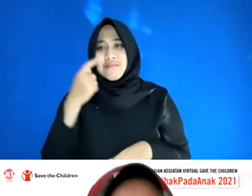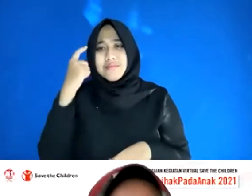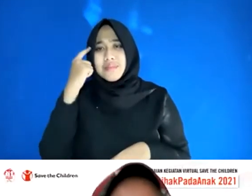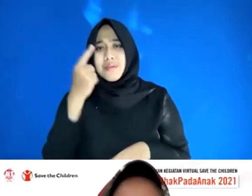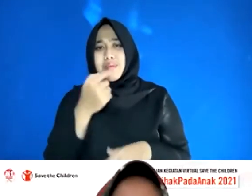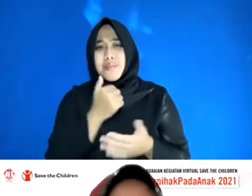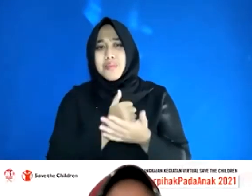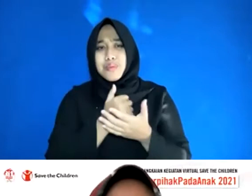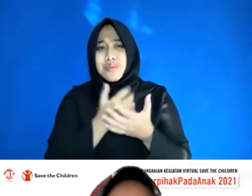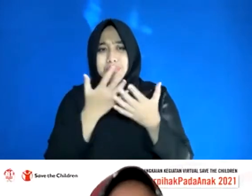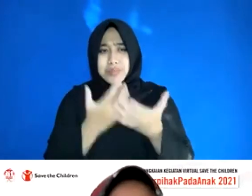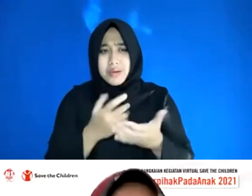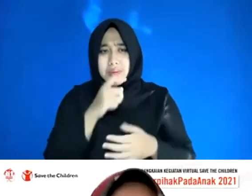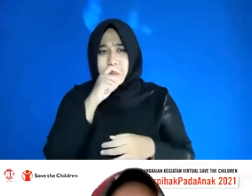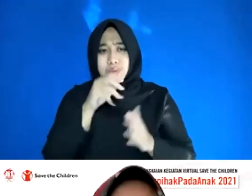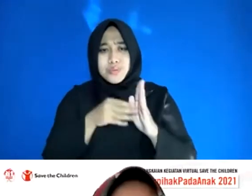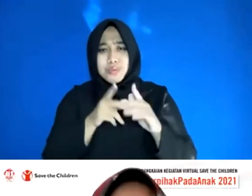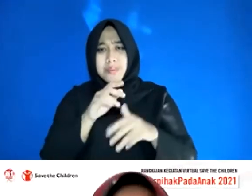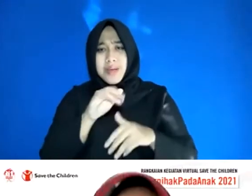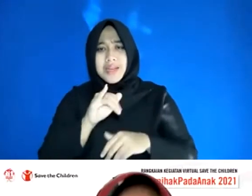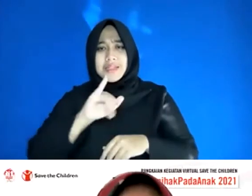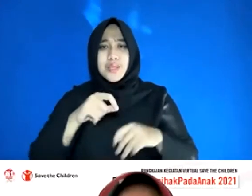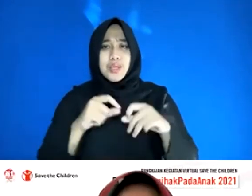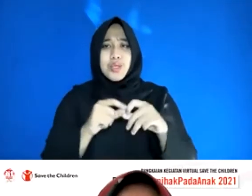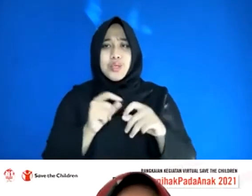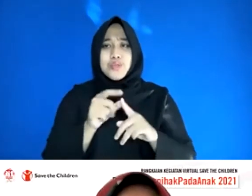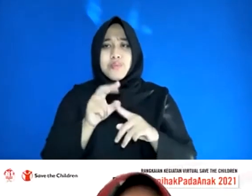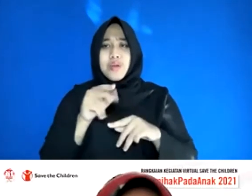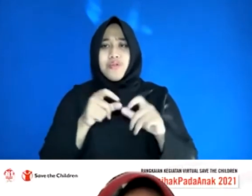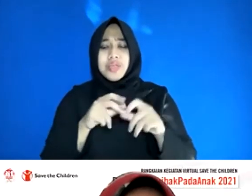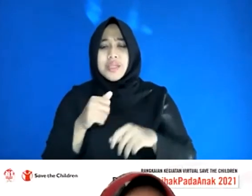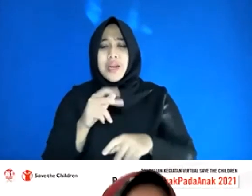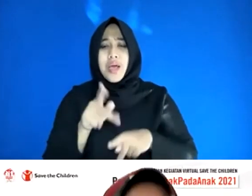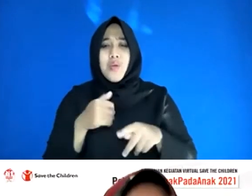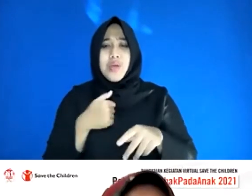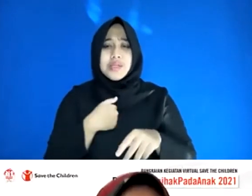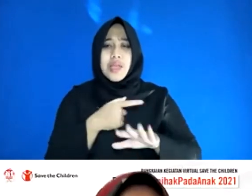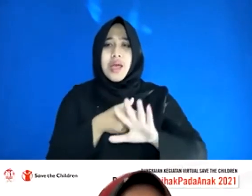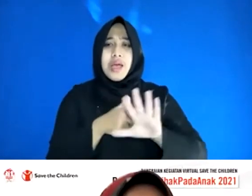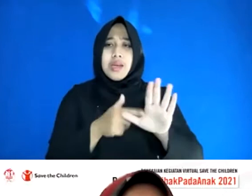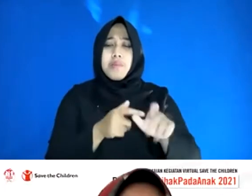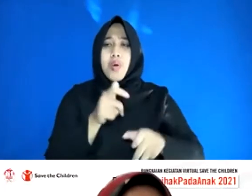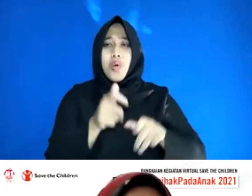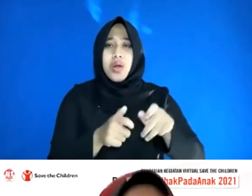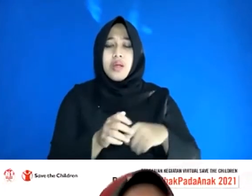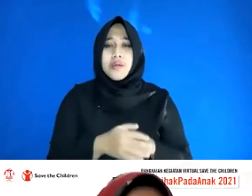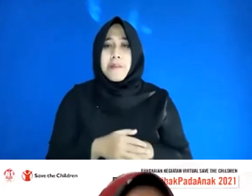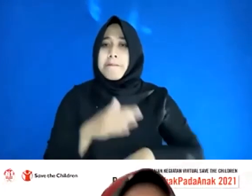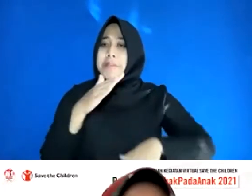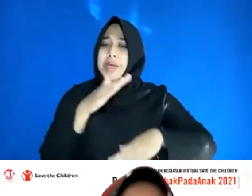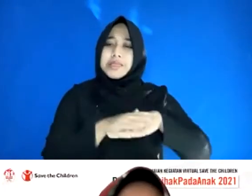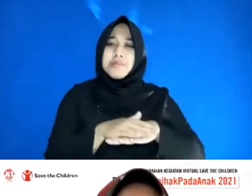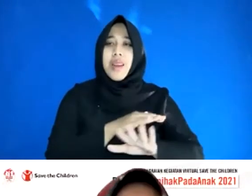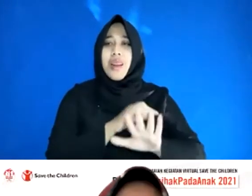nih. Jadi supervisor ya. Kalau saya kebetulan 5 orang, setiap angkatan itu maksimal 5 orang,